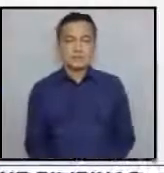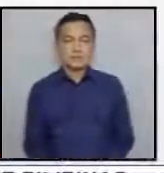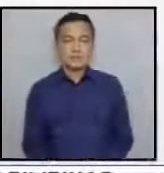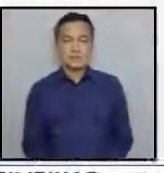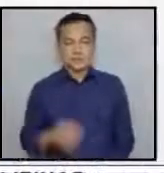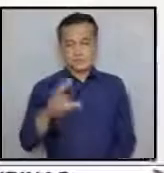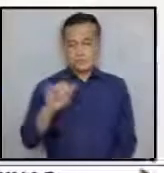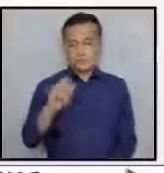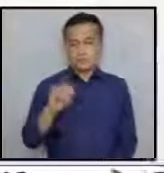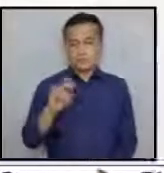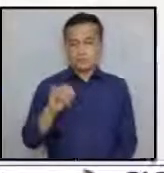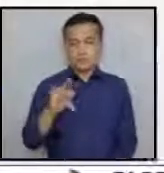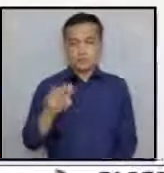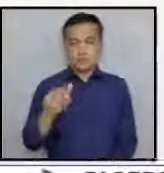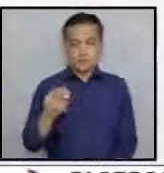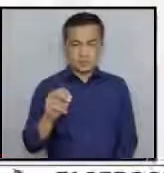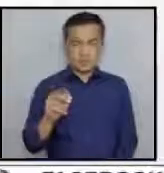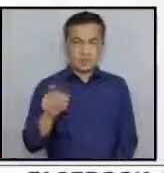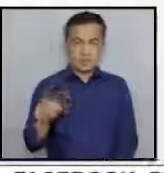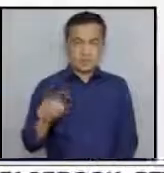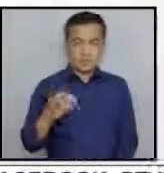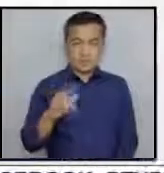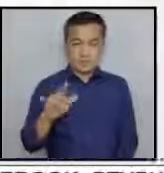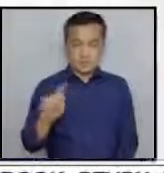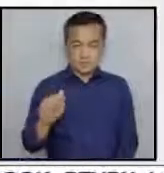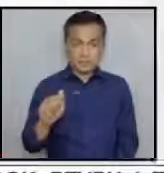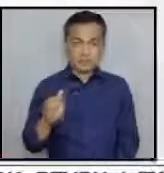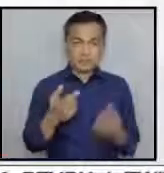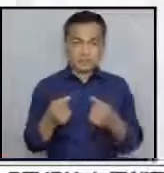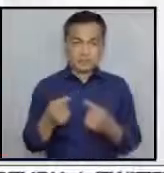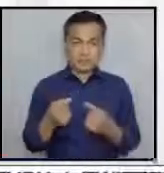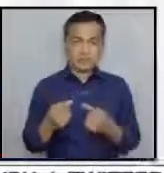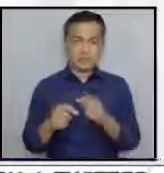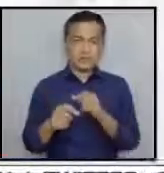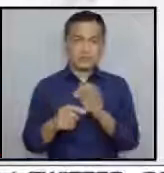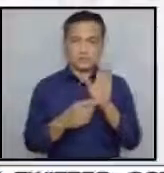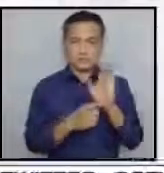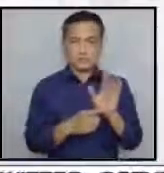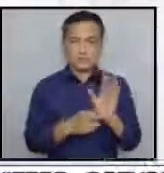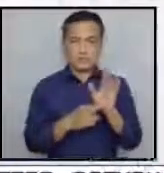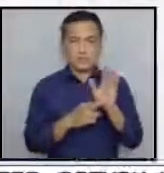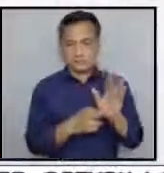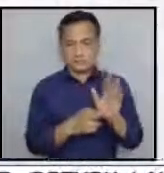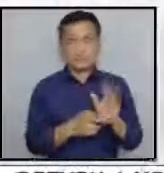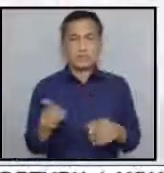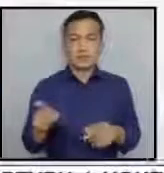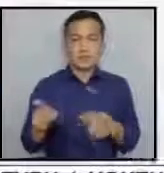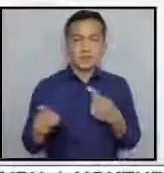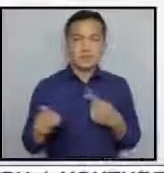si Abella para idaos ang kanyang grand rally. Ryan